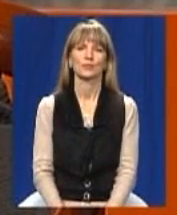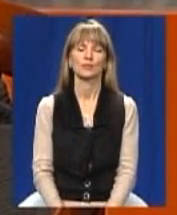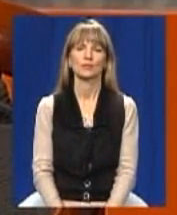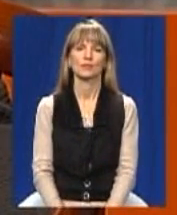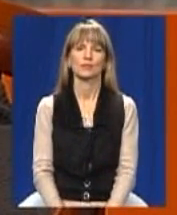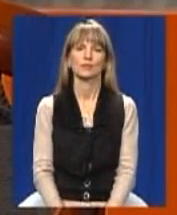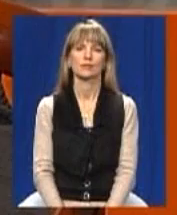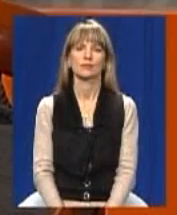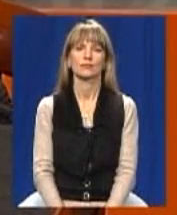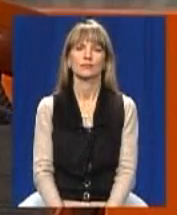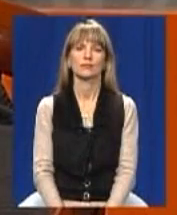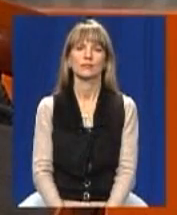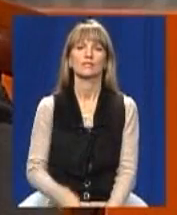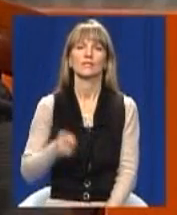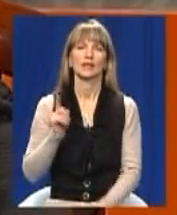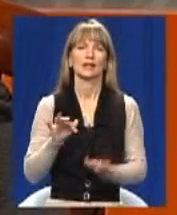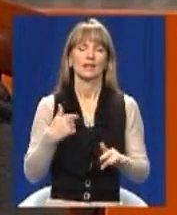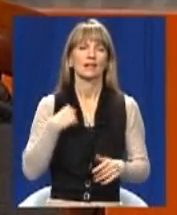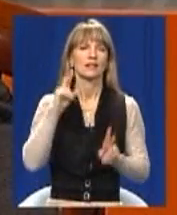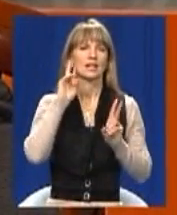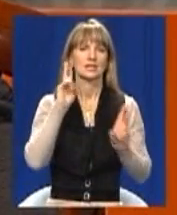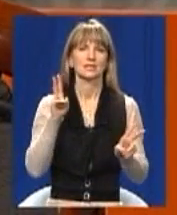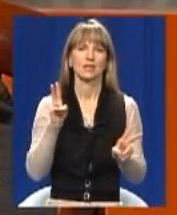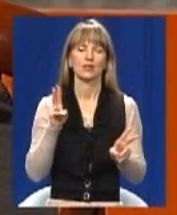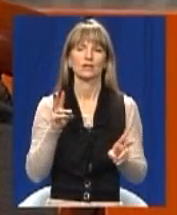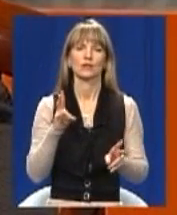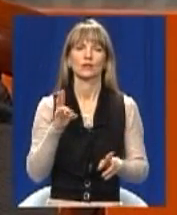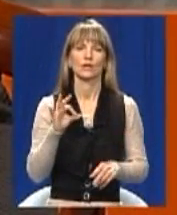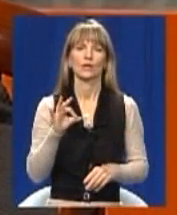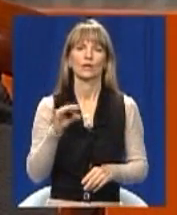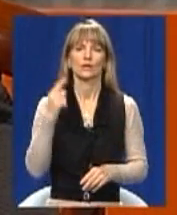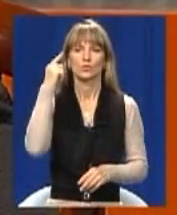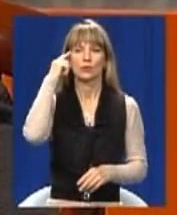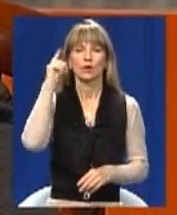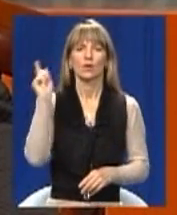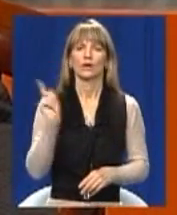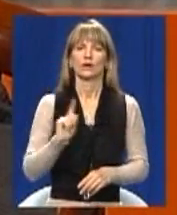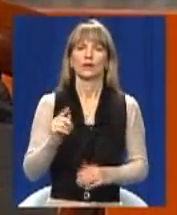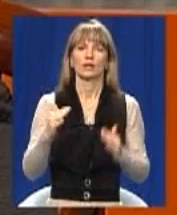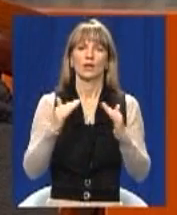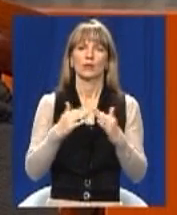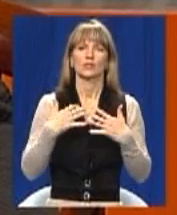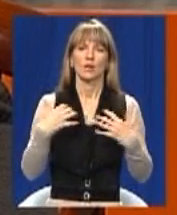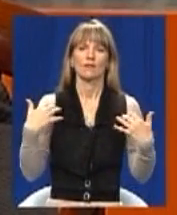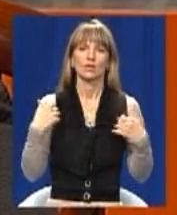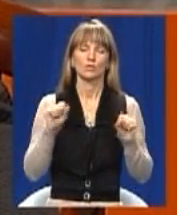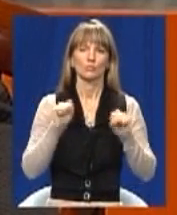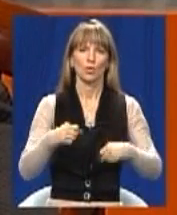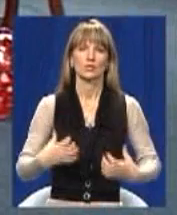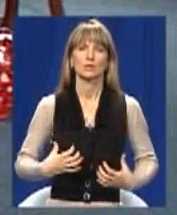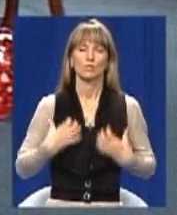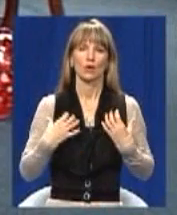тваринкам? На самом деле я навіть не знаю, но думаю, что домашние животные могут